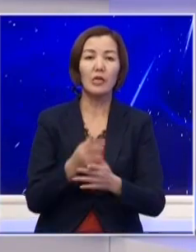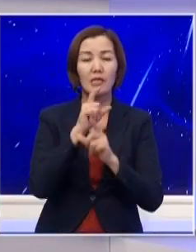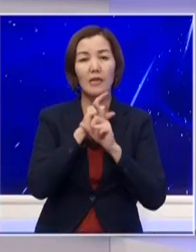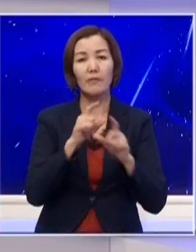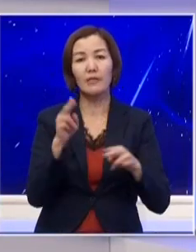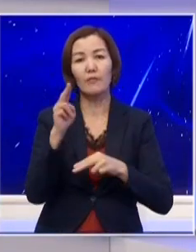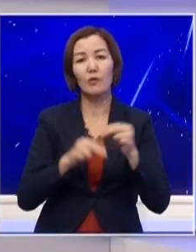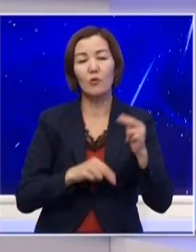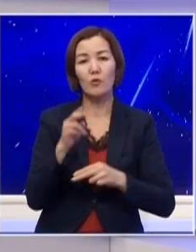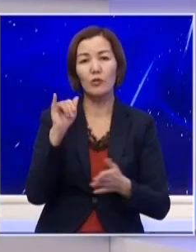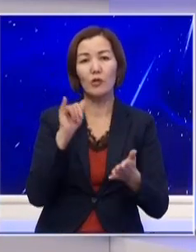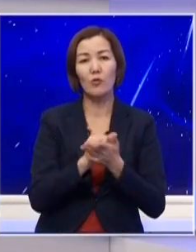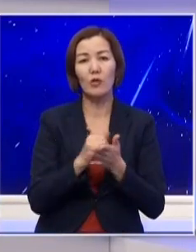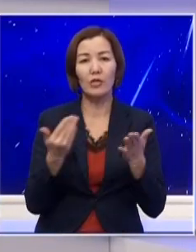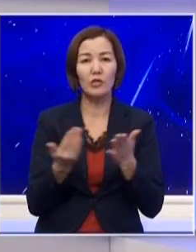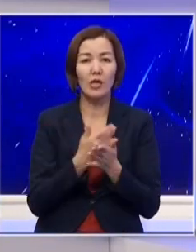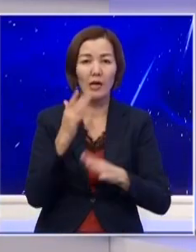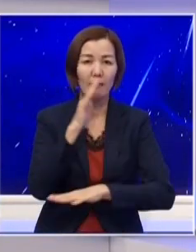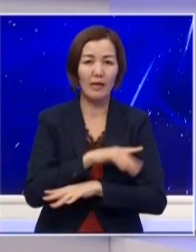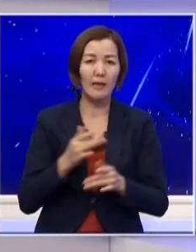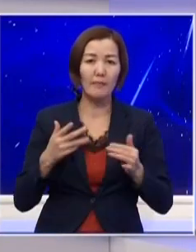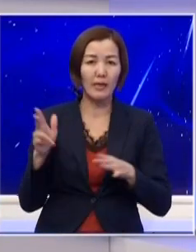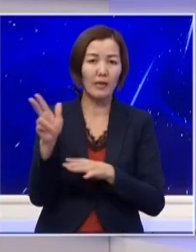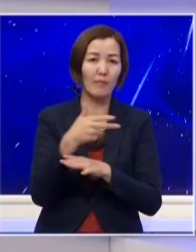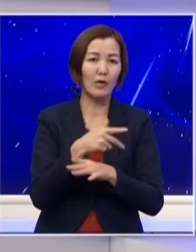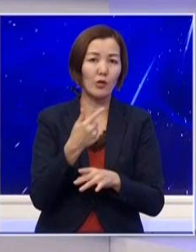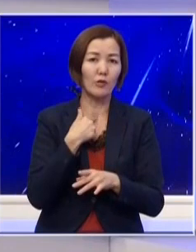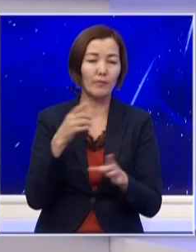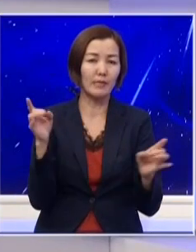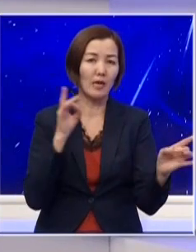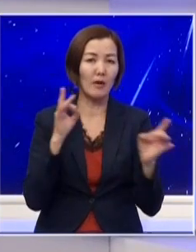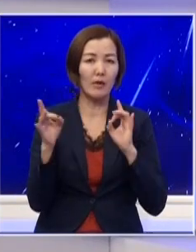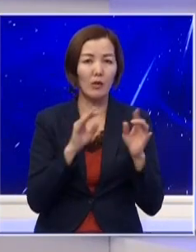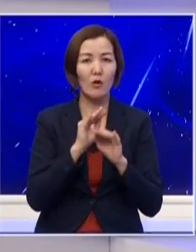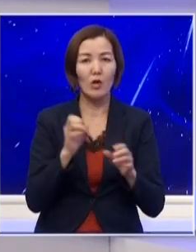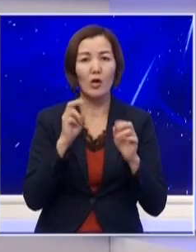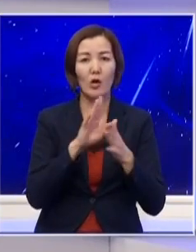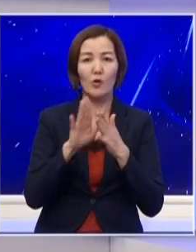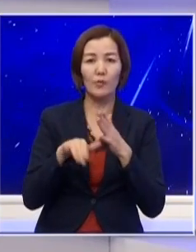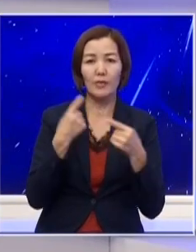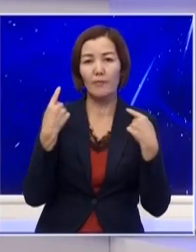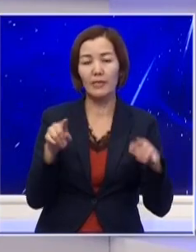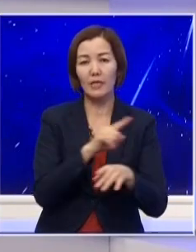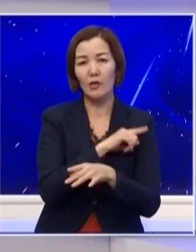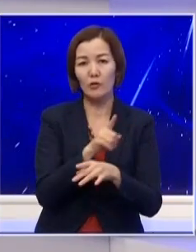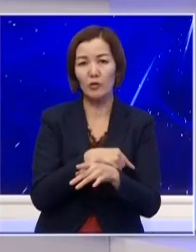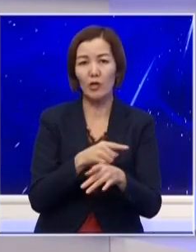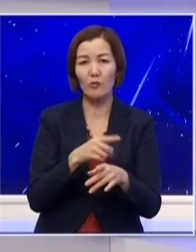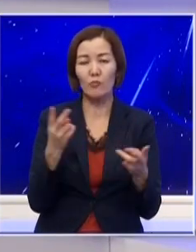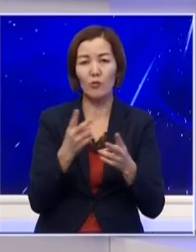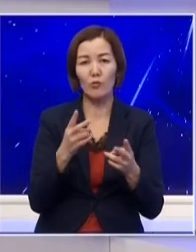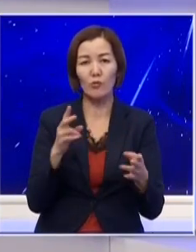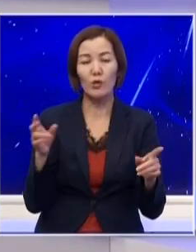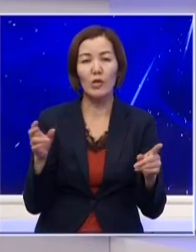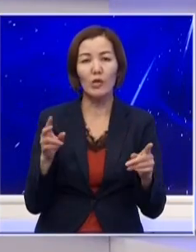Жаңартылған мектептердің құрылысына қойылатын жаңа талаптар бейне бақылау, дыбыстық хабарлау және оқушылардың қауіпсіздігін басқа да күшейтілген шараларының